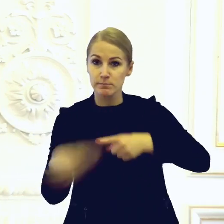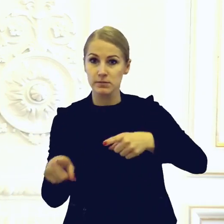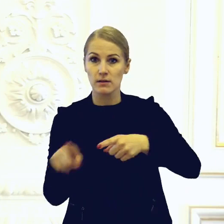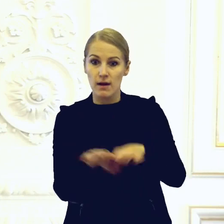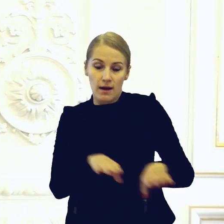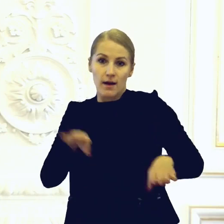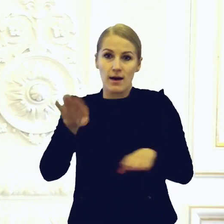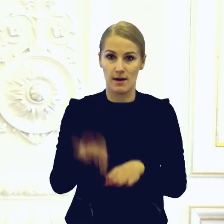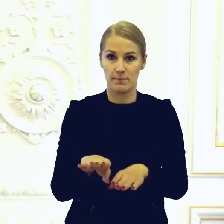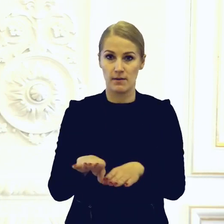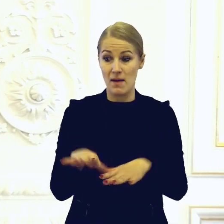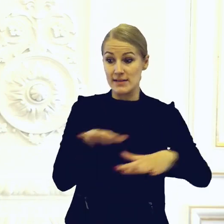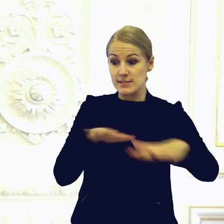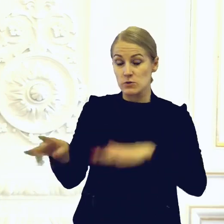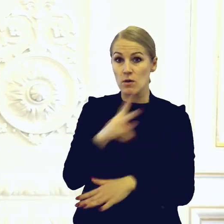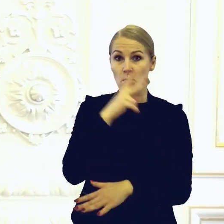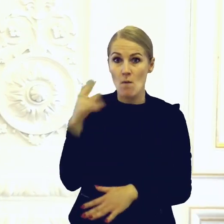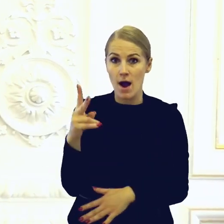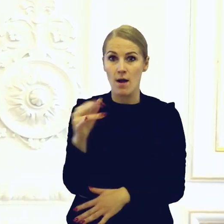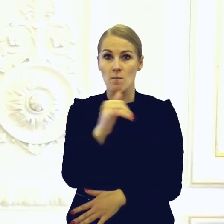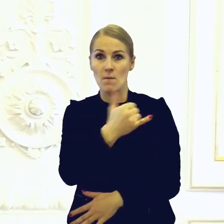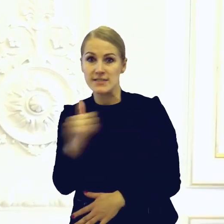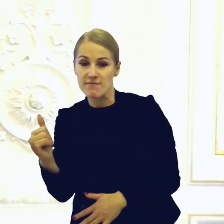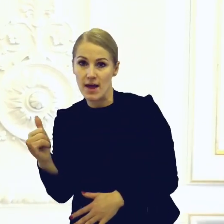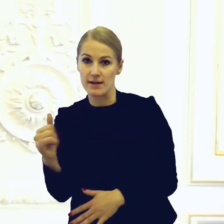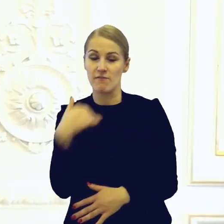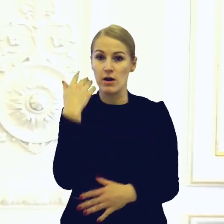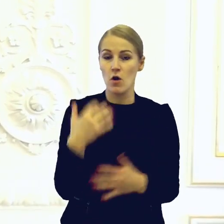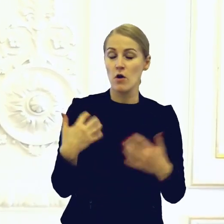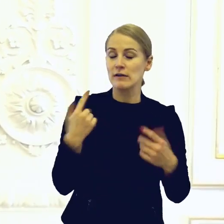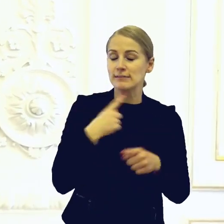situacijos įvertinimu ir sprendimų priėmimu,